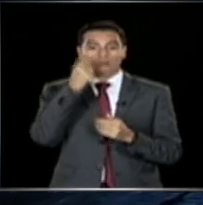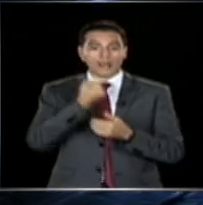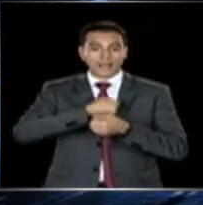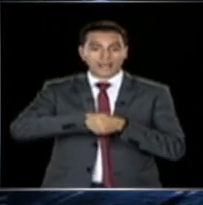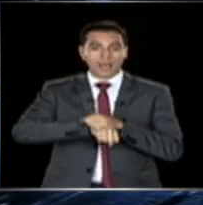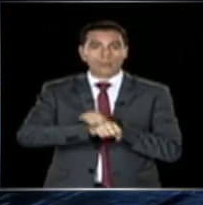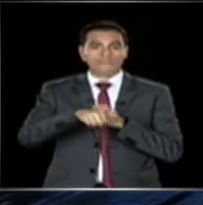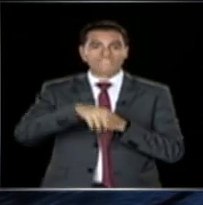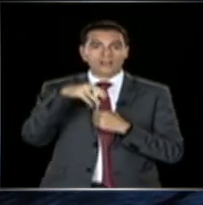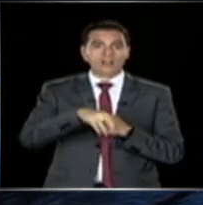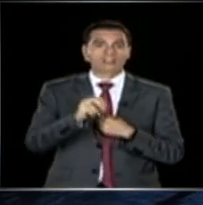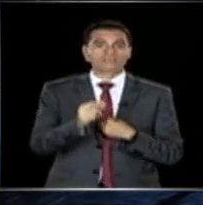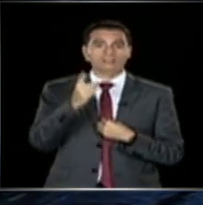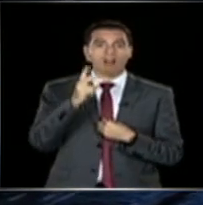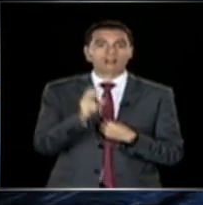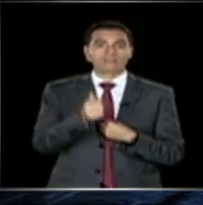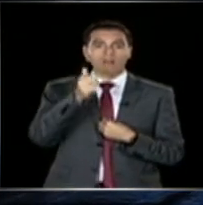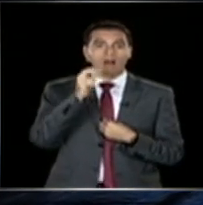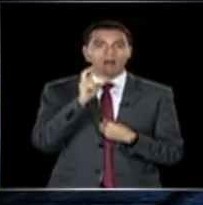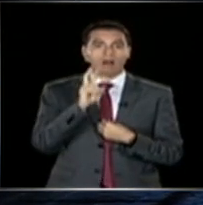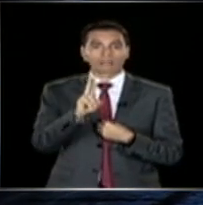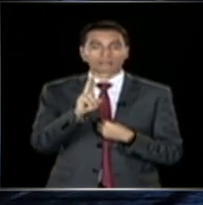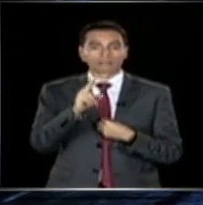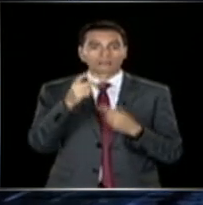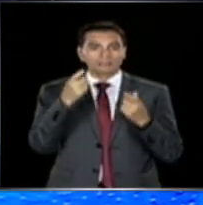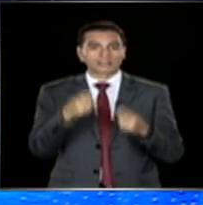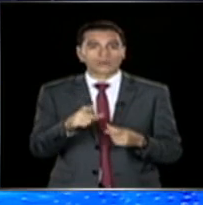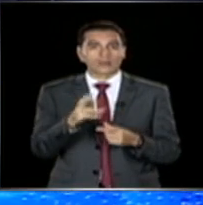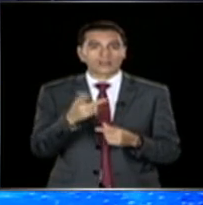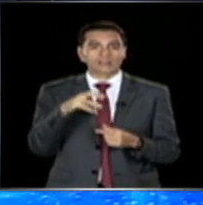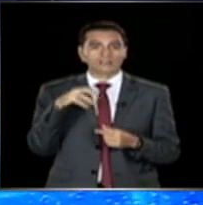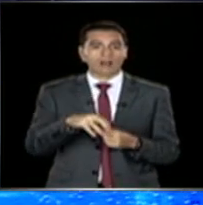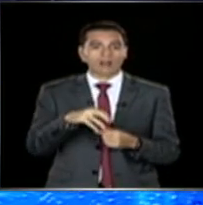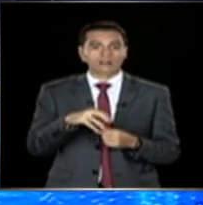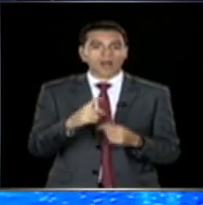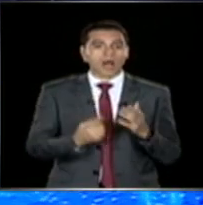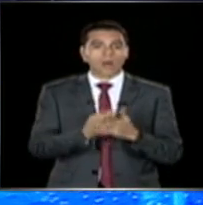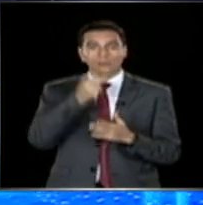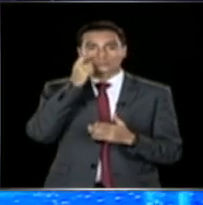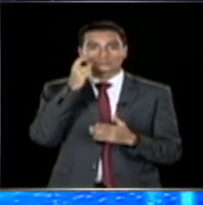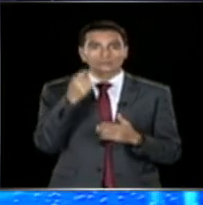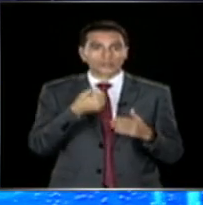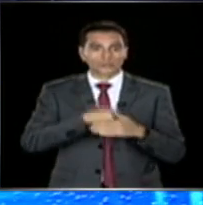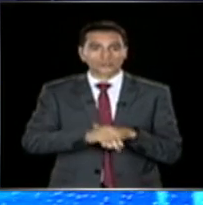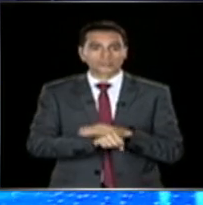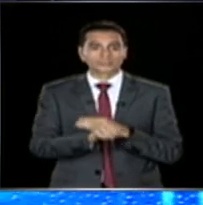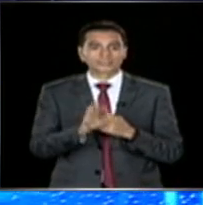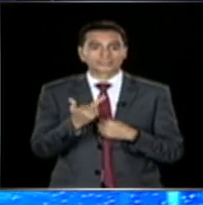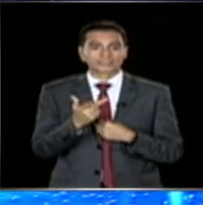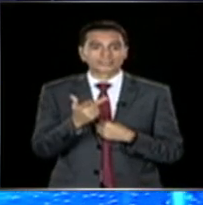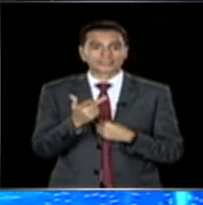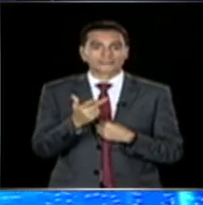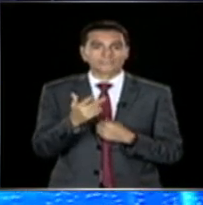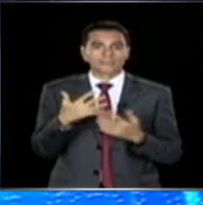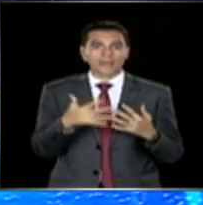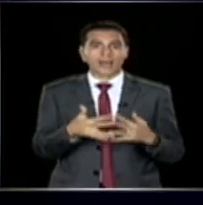يولد بإحدى القارات، فما هي؟ سؤال غريب يا مؤمن. إجابتك